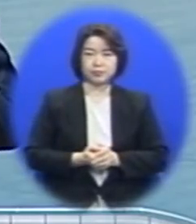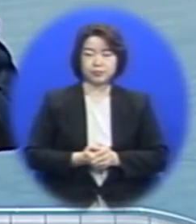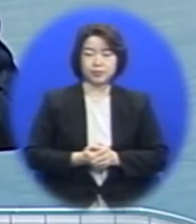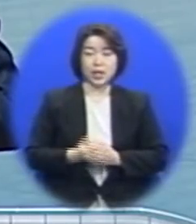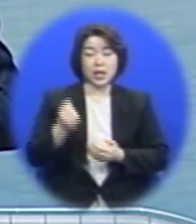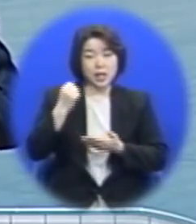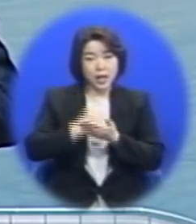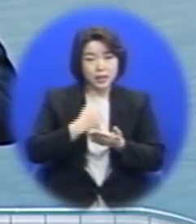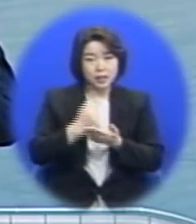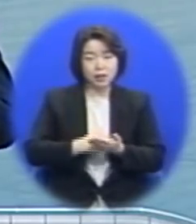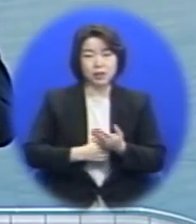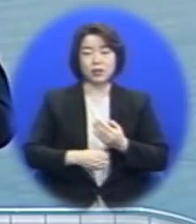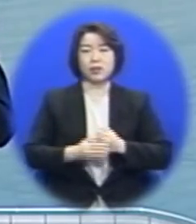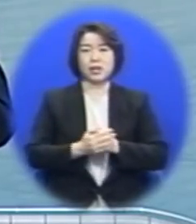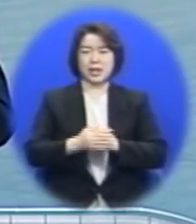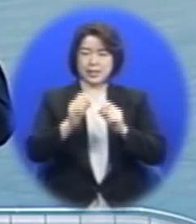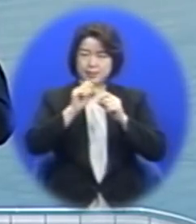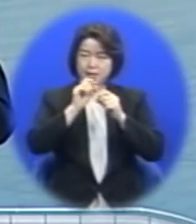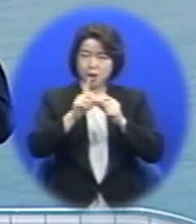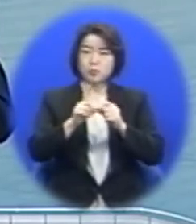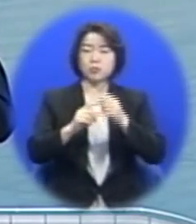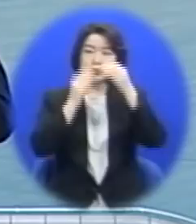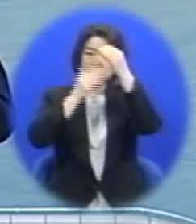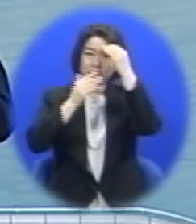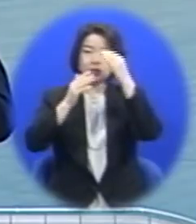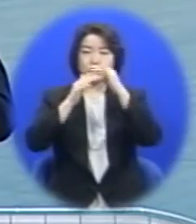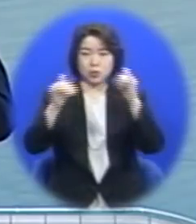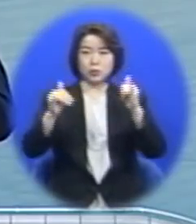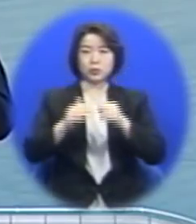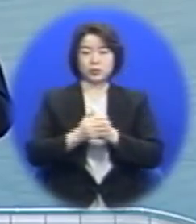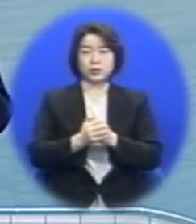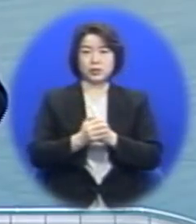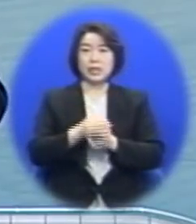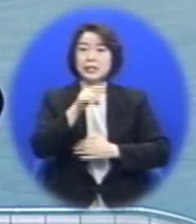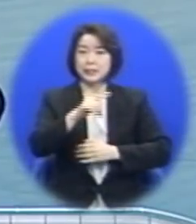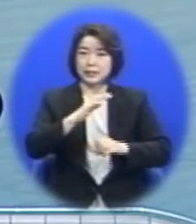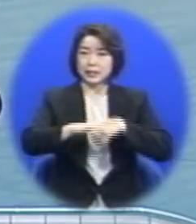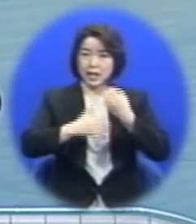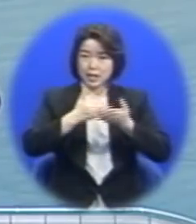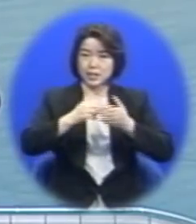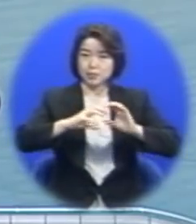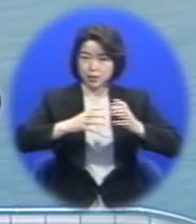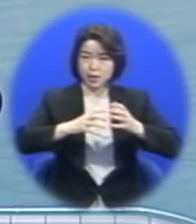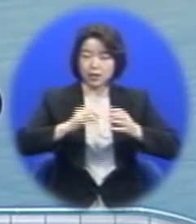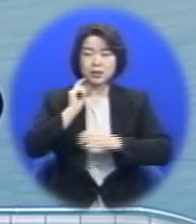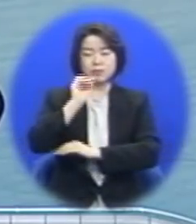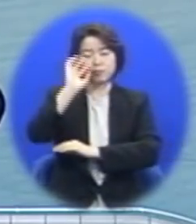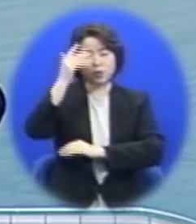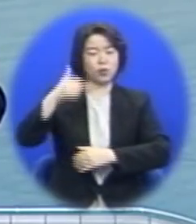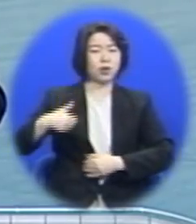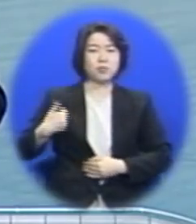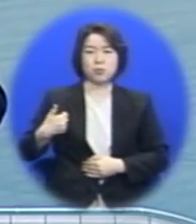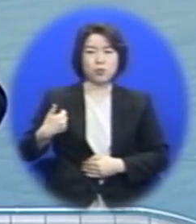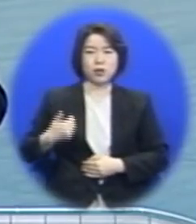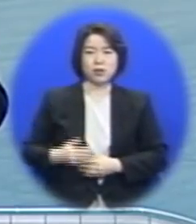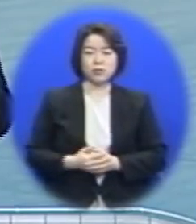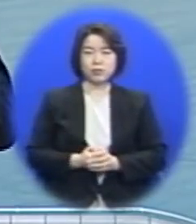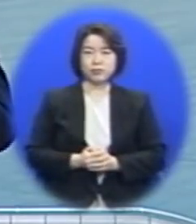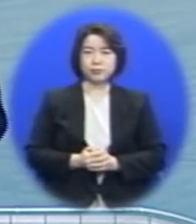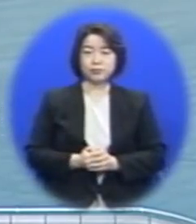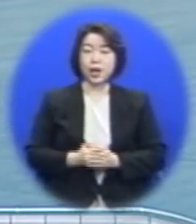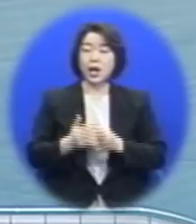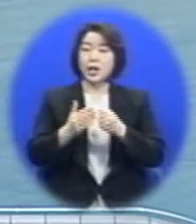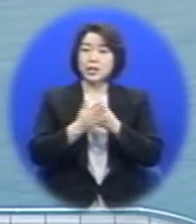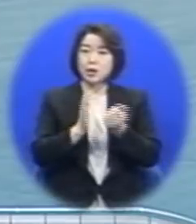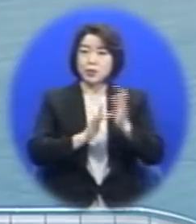그런데 안타깝게도 대부분의 성도들은 그 하나님의 나라의 영광을 모릅니다.